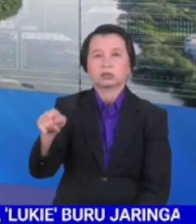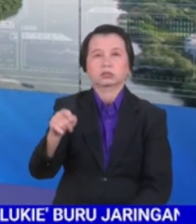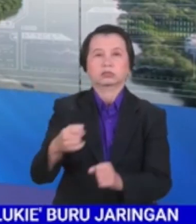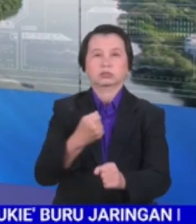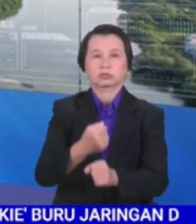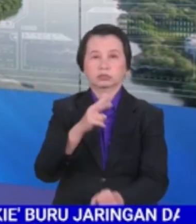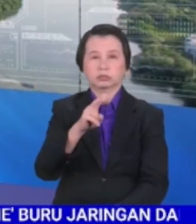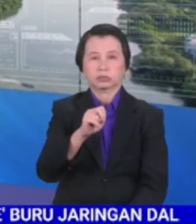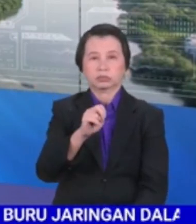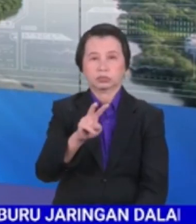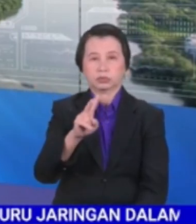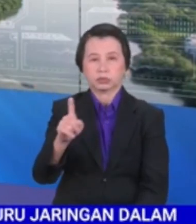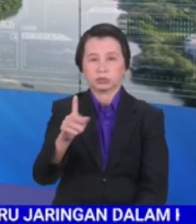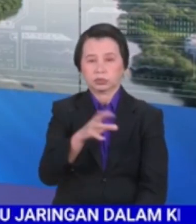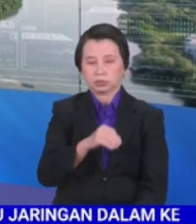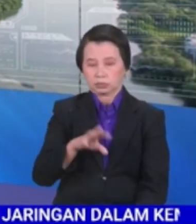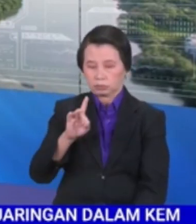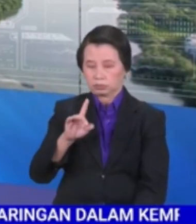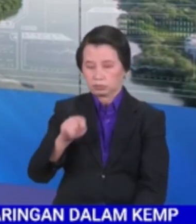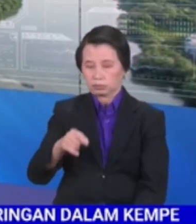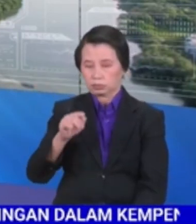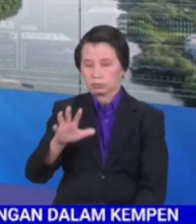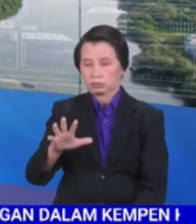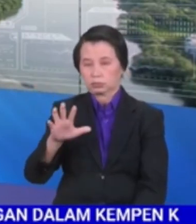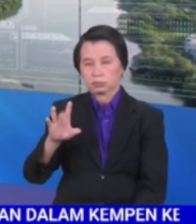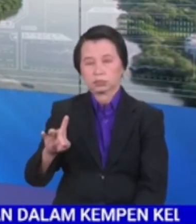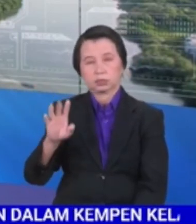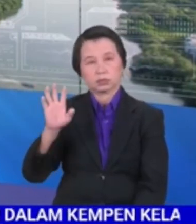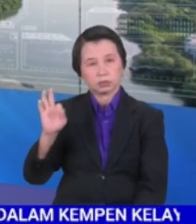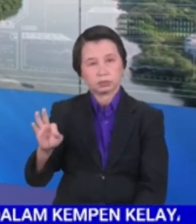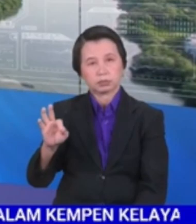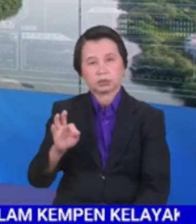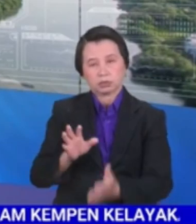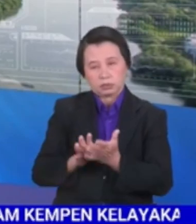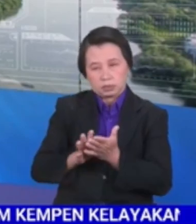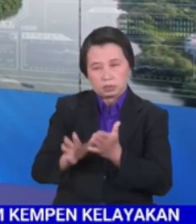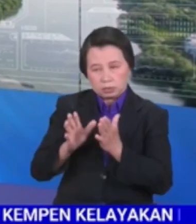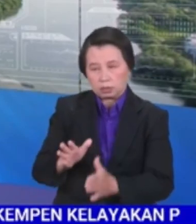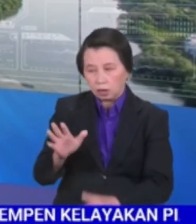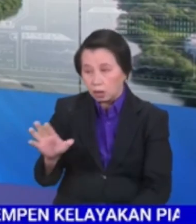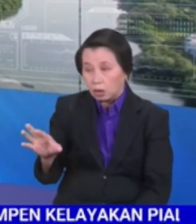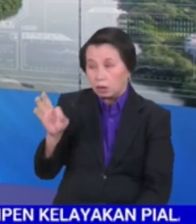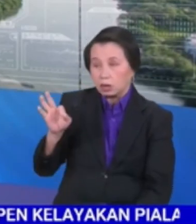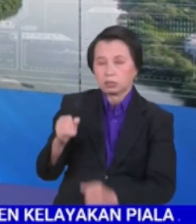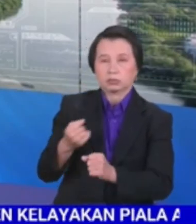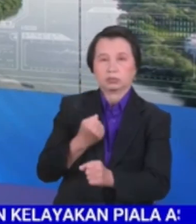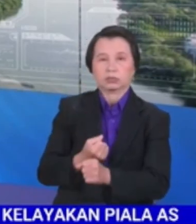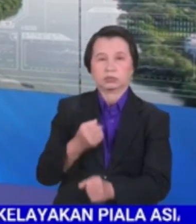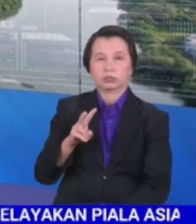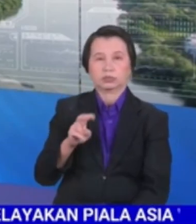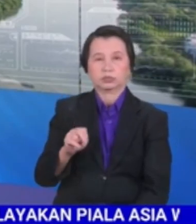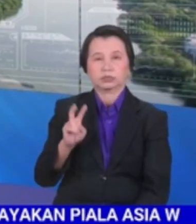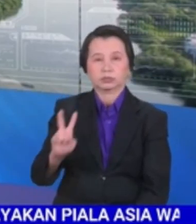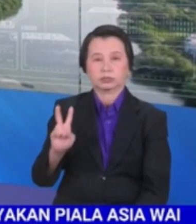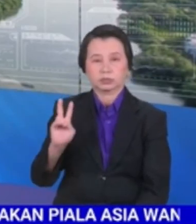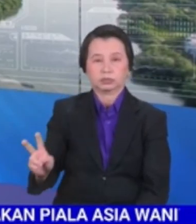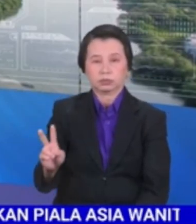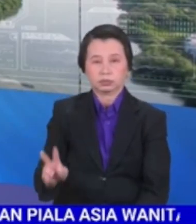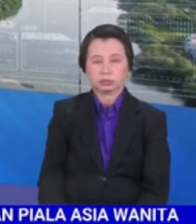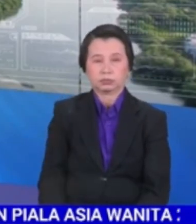2021 manakah 8589 penagih pula di kesan pada Tahun 2022